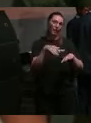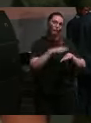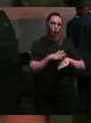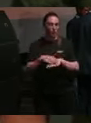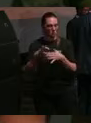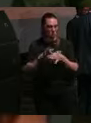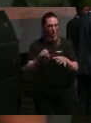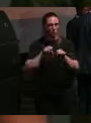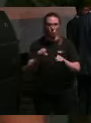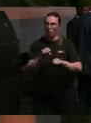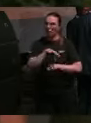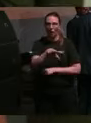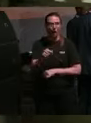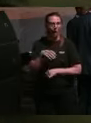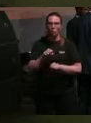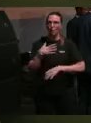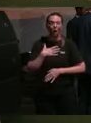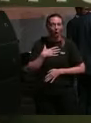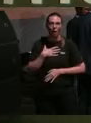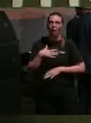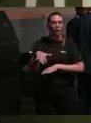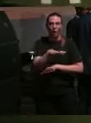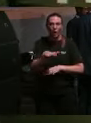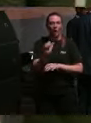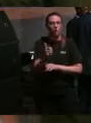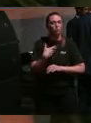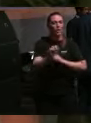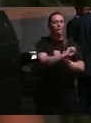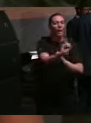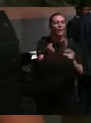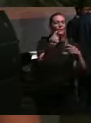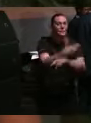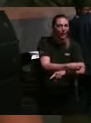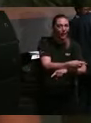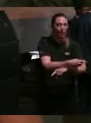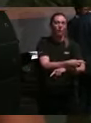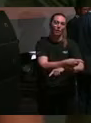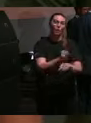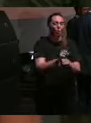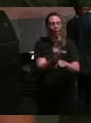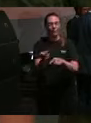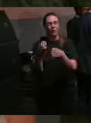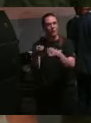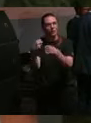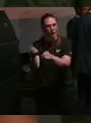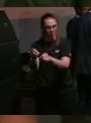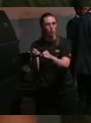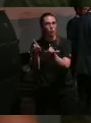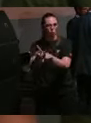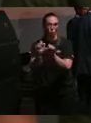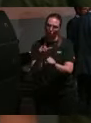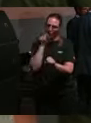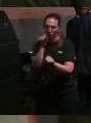ikke alle kommuner som har areal. Kanskje mye vern. Kanskje det andre aktiviteter som har beslaglagt mye areal, eller at man skal verne naturen av andre